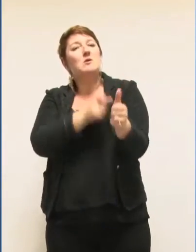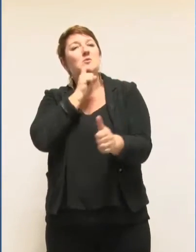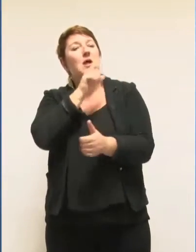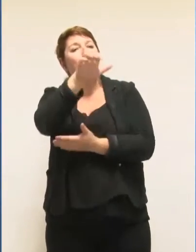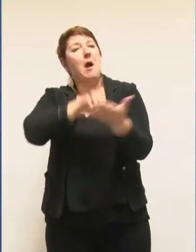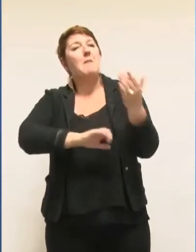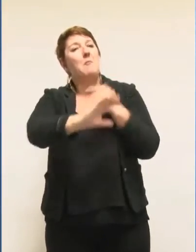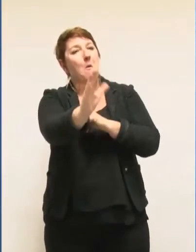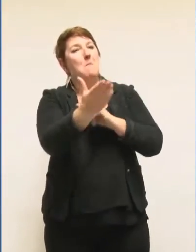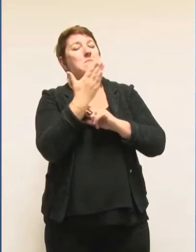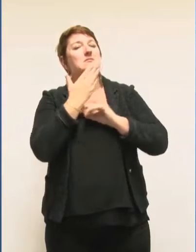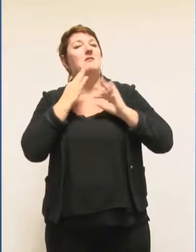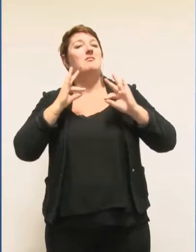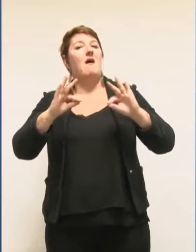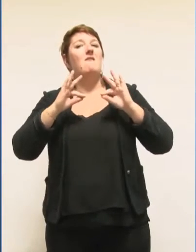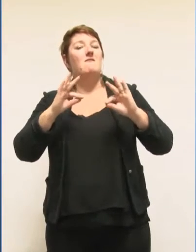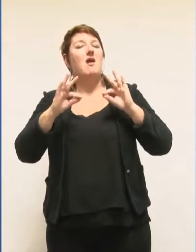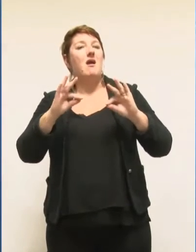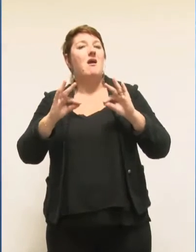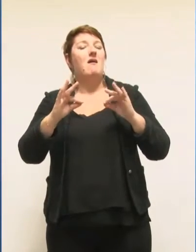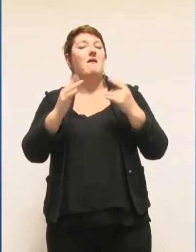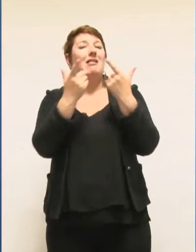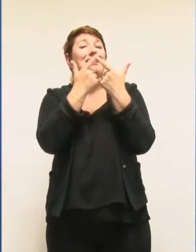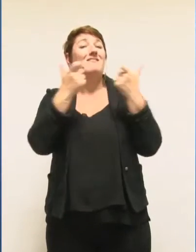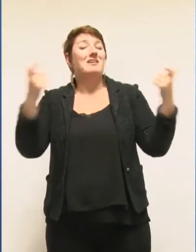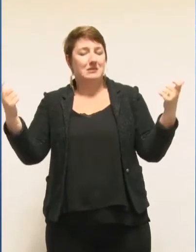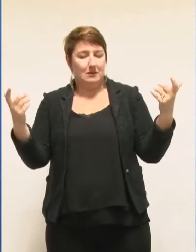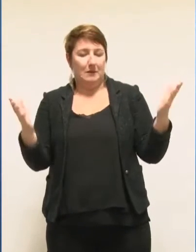rapport concernant la diversité.